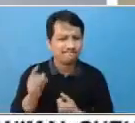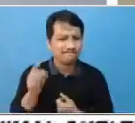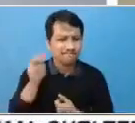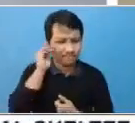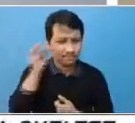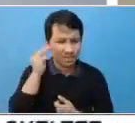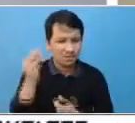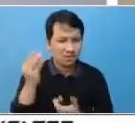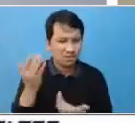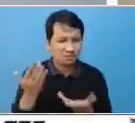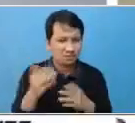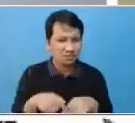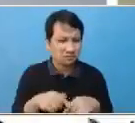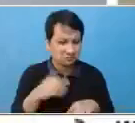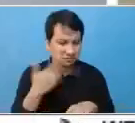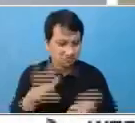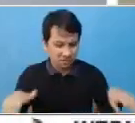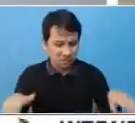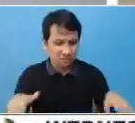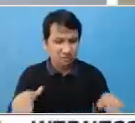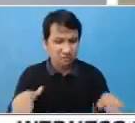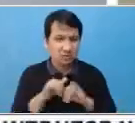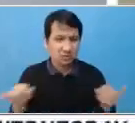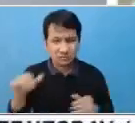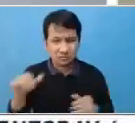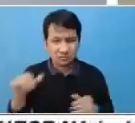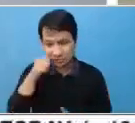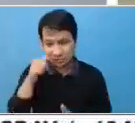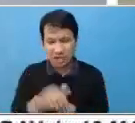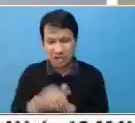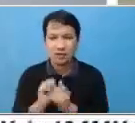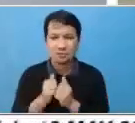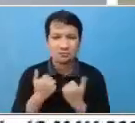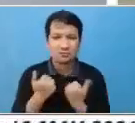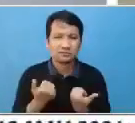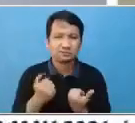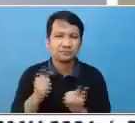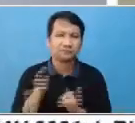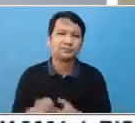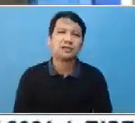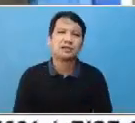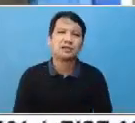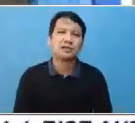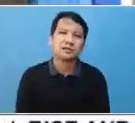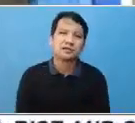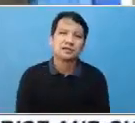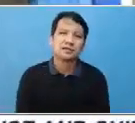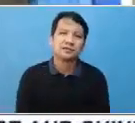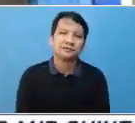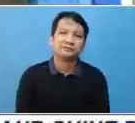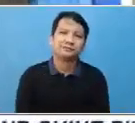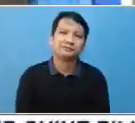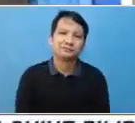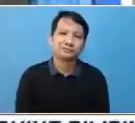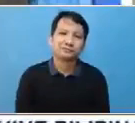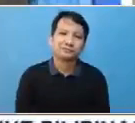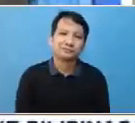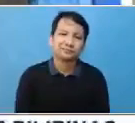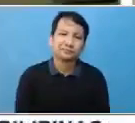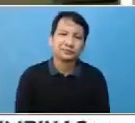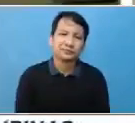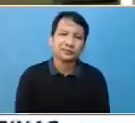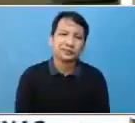niyong advice sa ating mga televiewers na gustong maging kasing successful niyo? Pursue your